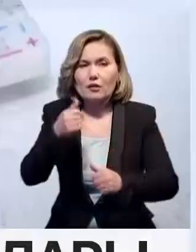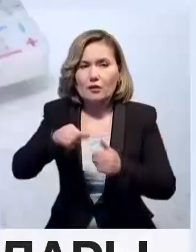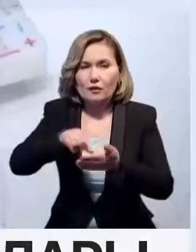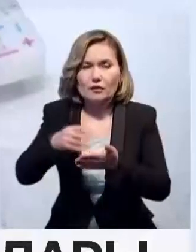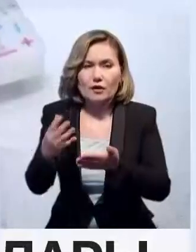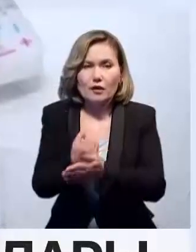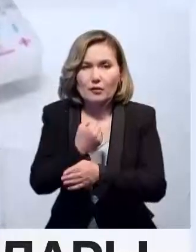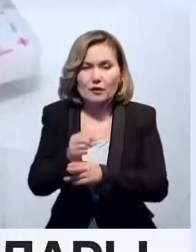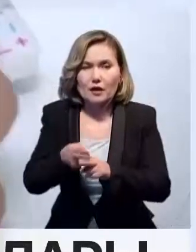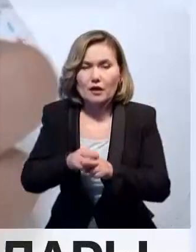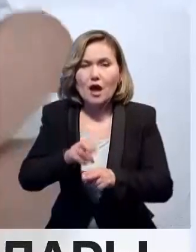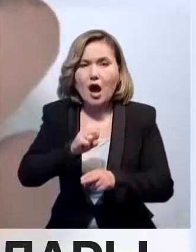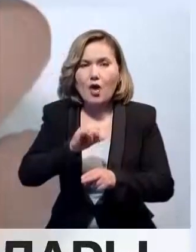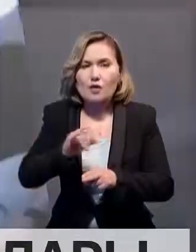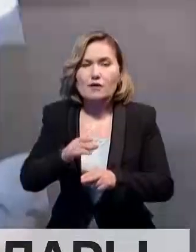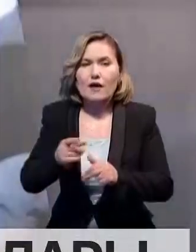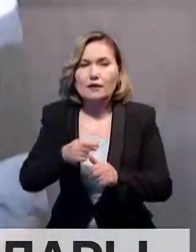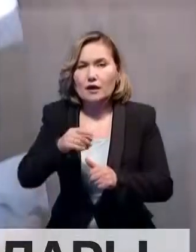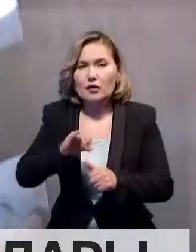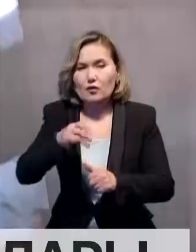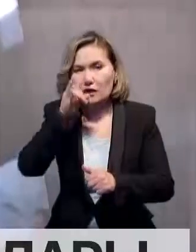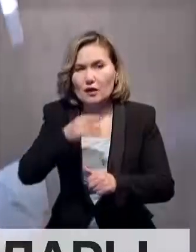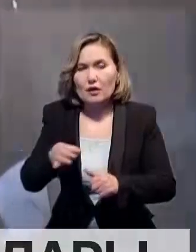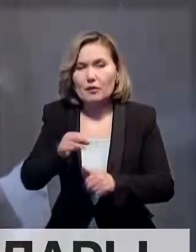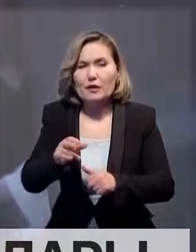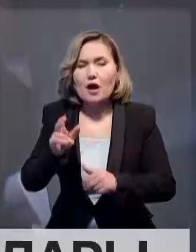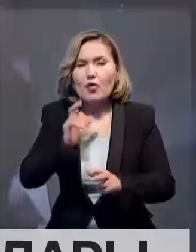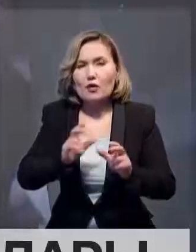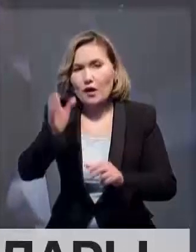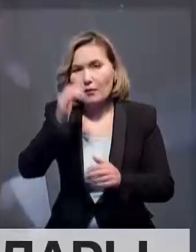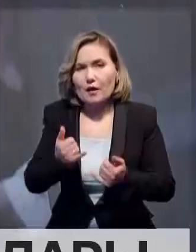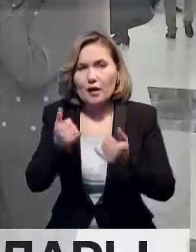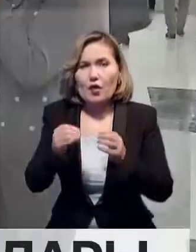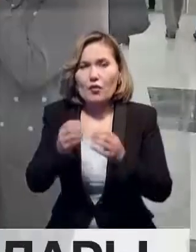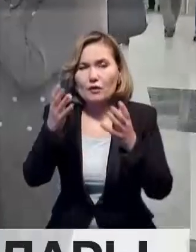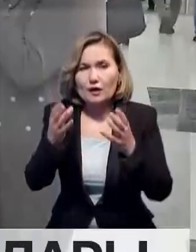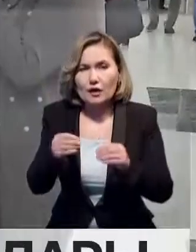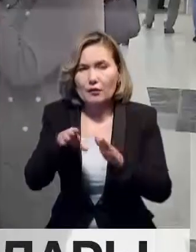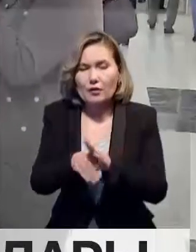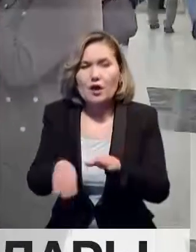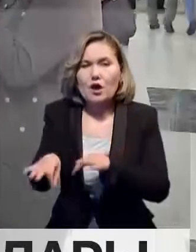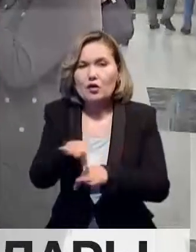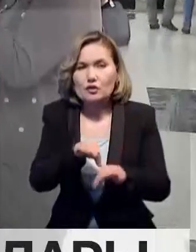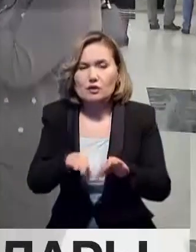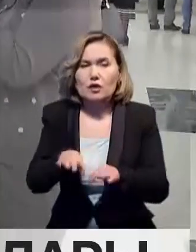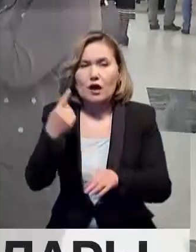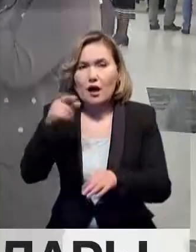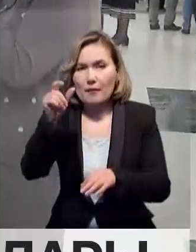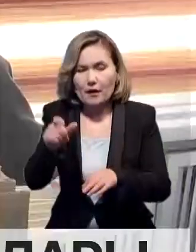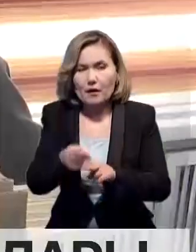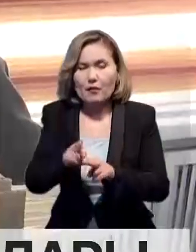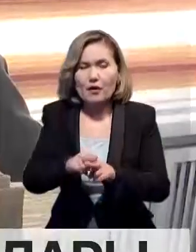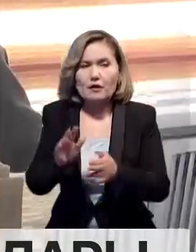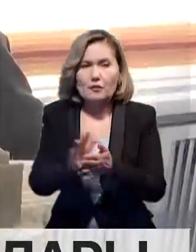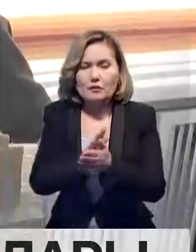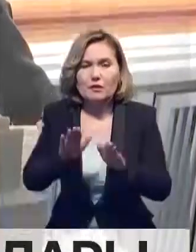іліккен. Мұхтар Әуезов атындағы Оңтүстік Қазақстан университеті ғылымға арналған 10 күндік аясында осында үздік жоба авторларына білім